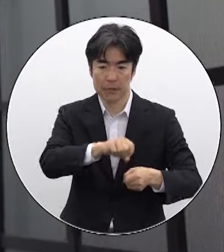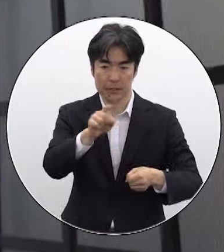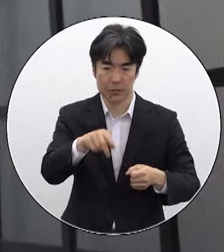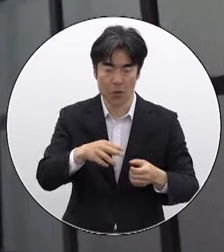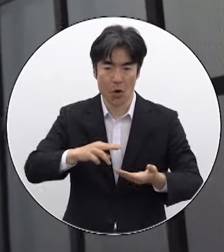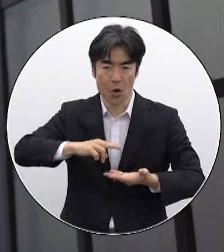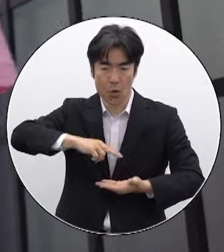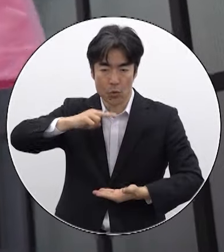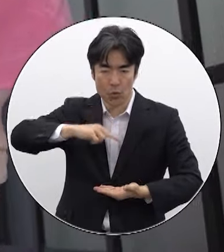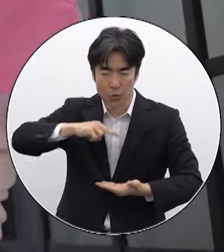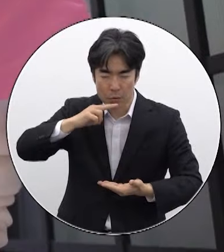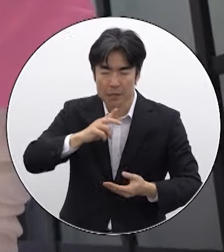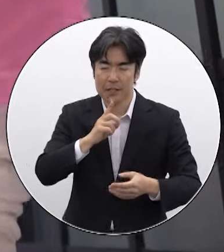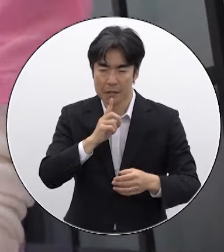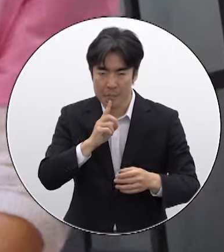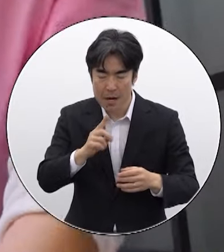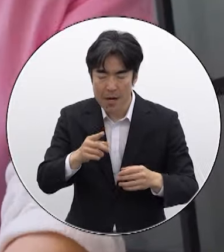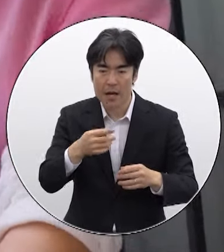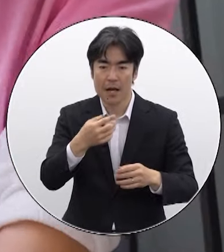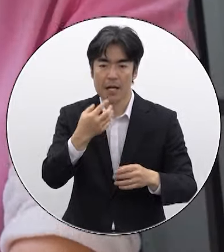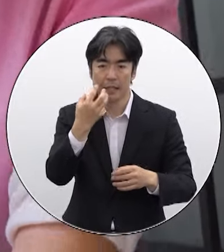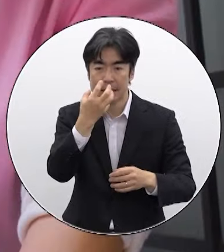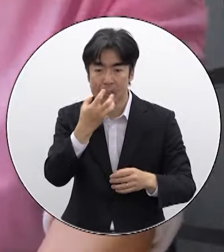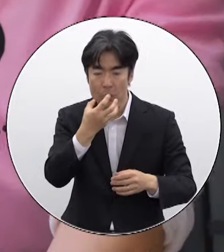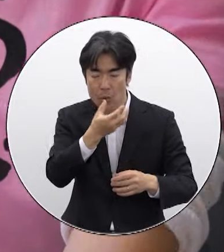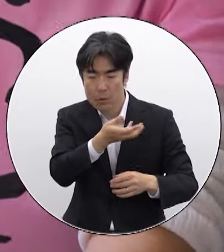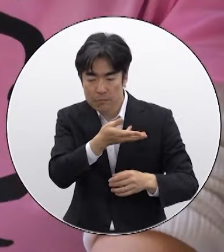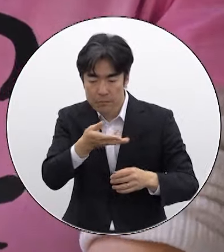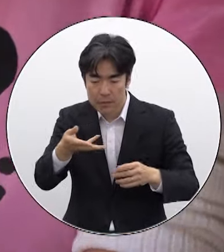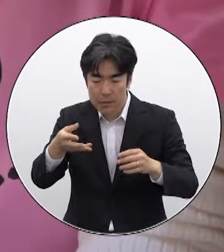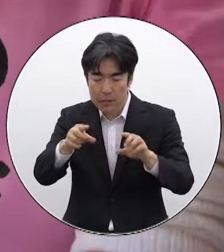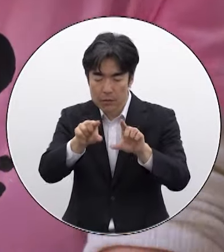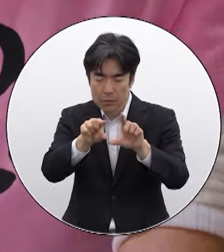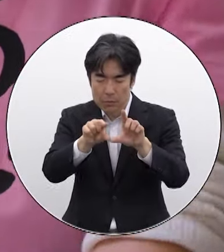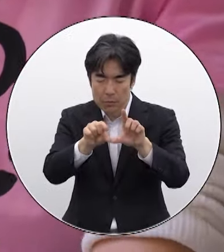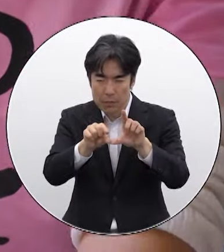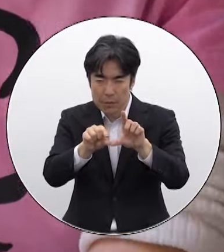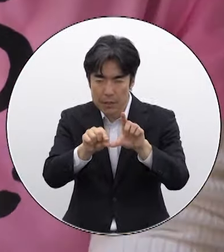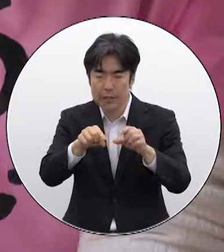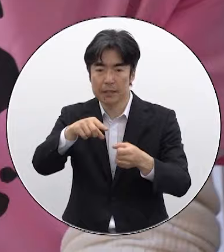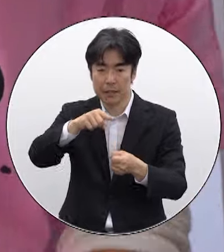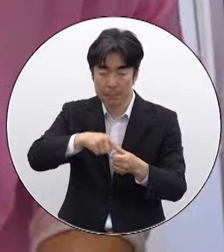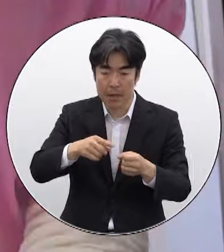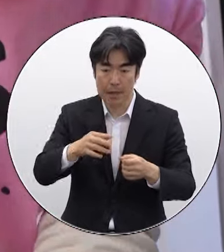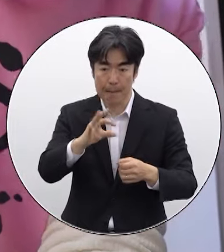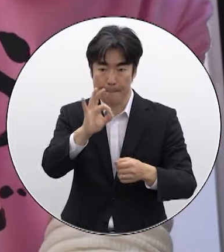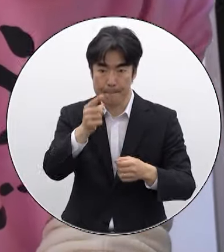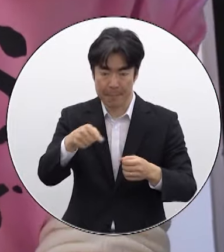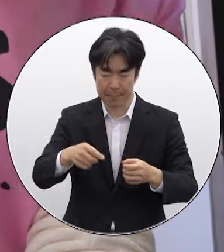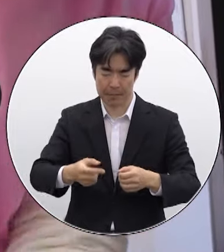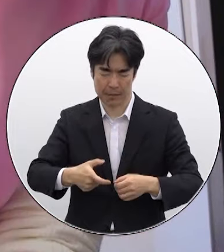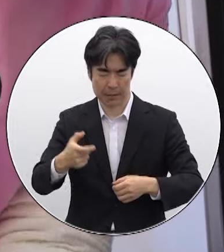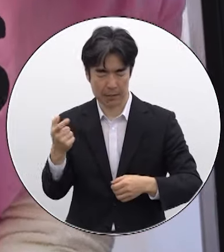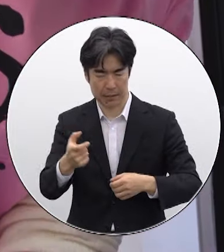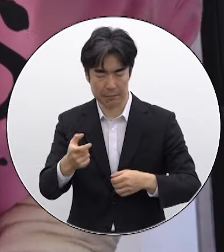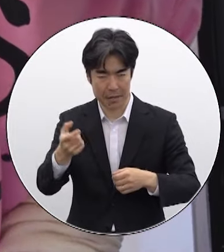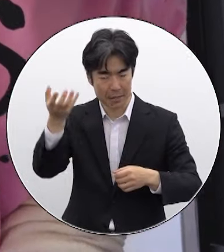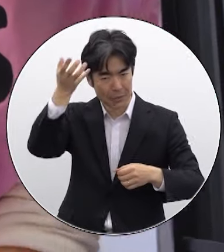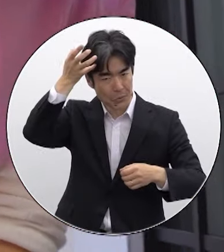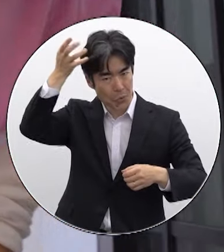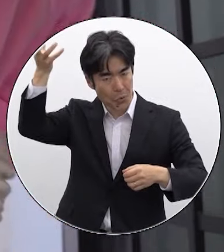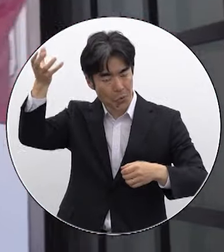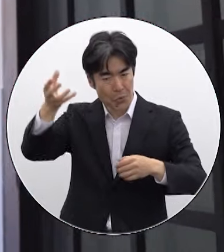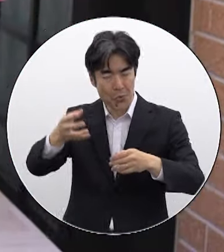そう、武蔵野うどんがちょっと塩水が少ない分すごく、はい、あの麺が硬いです。 想像以上でした